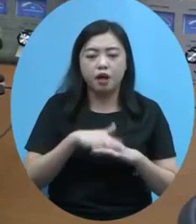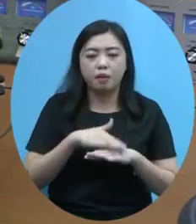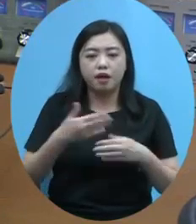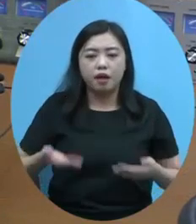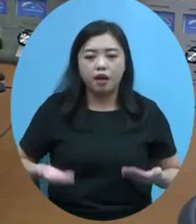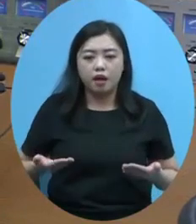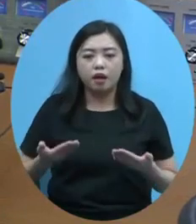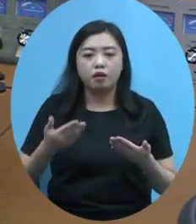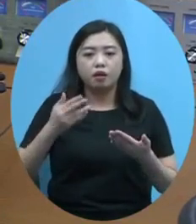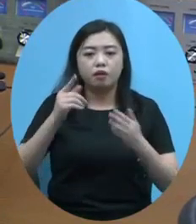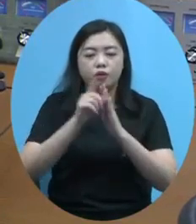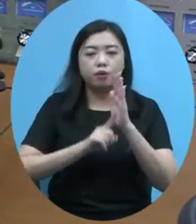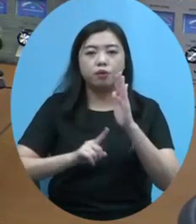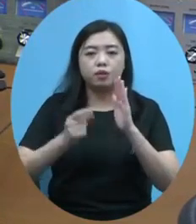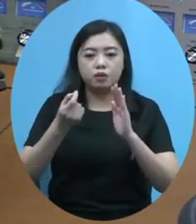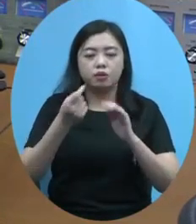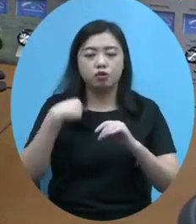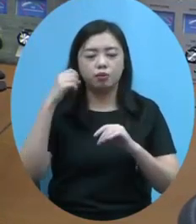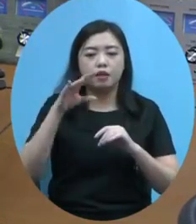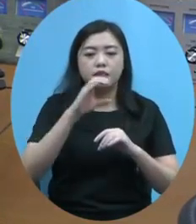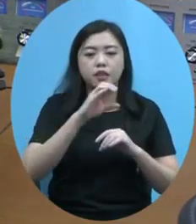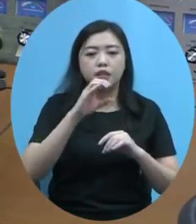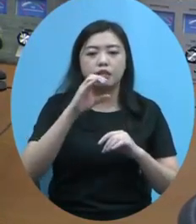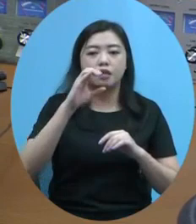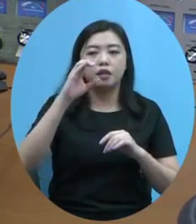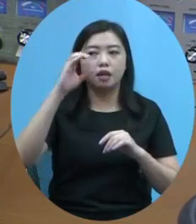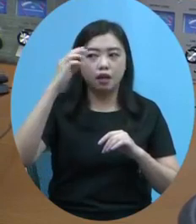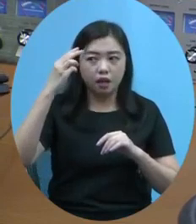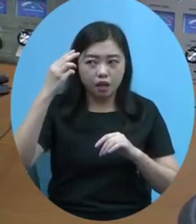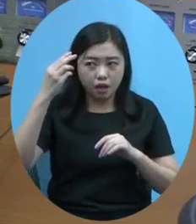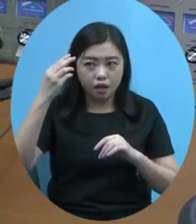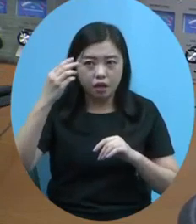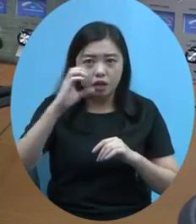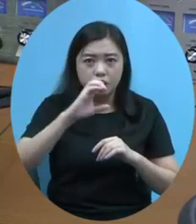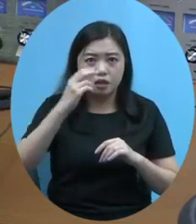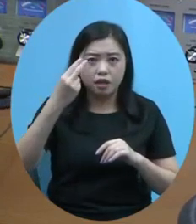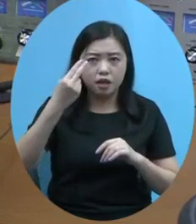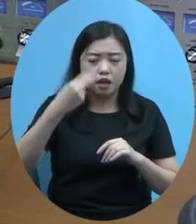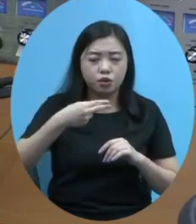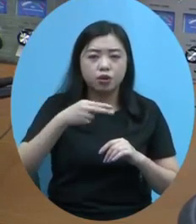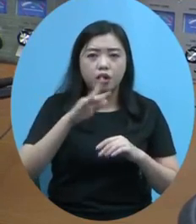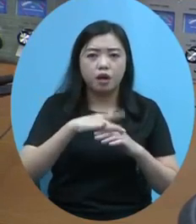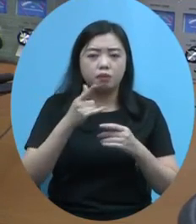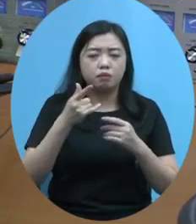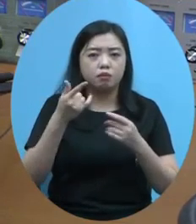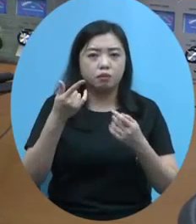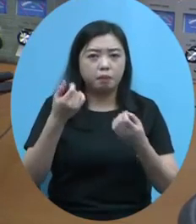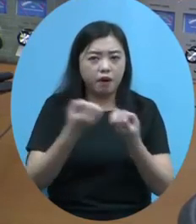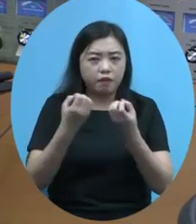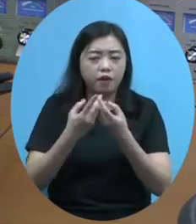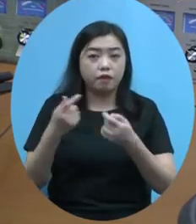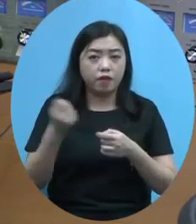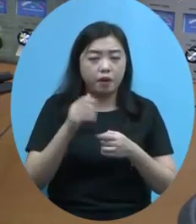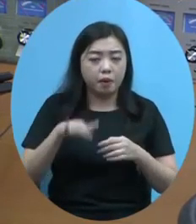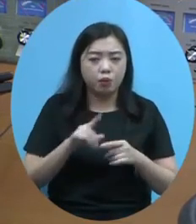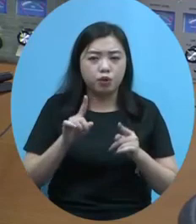所以想了解一下 CHP 評估疫情嗰個爆發嘅速度同埋幅度會有幾多啦，有冇必要去收緊嘅社交距離措施，同埋想了解一